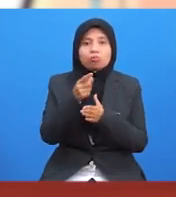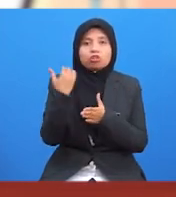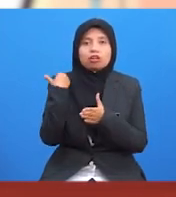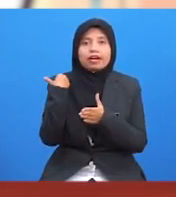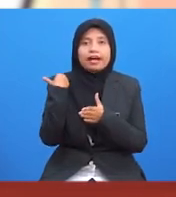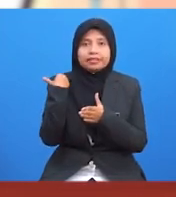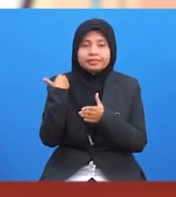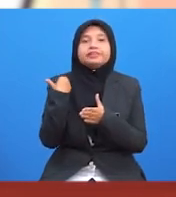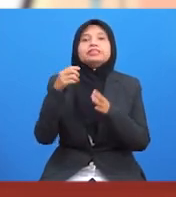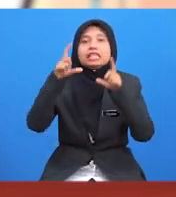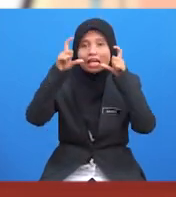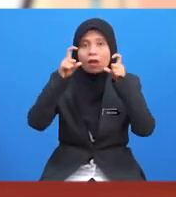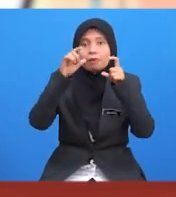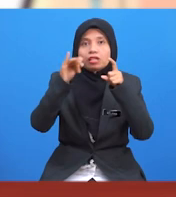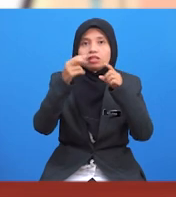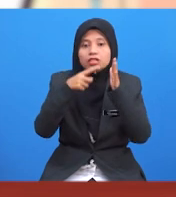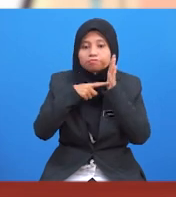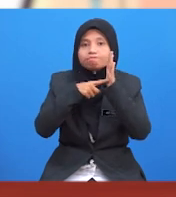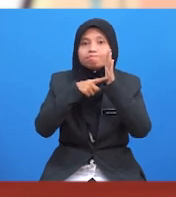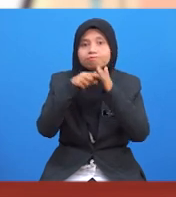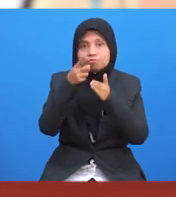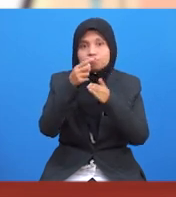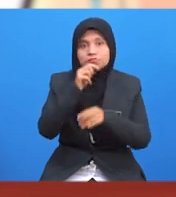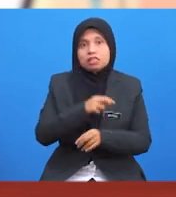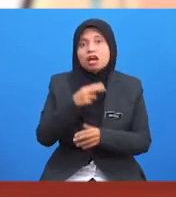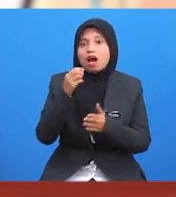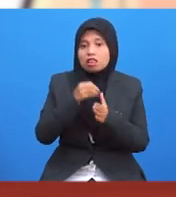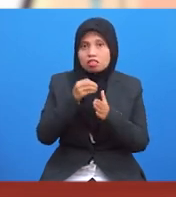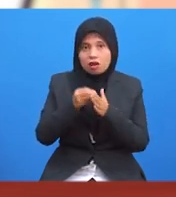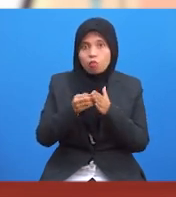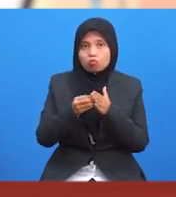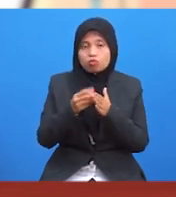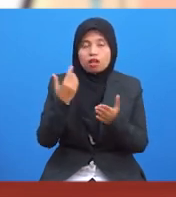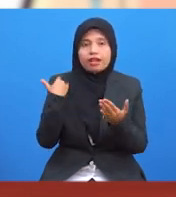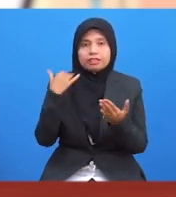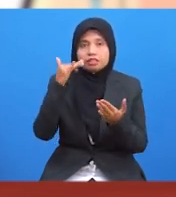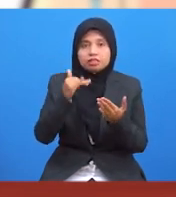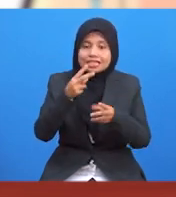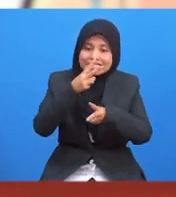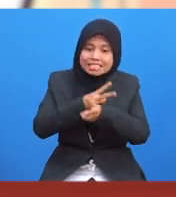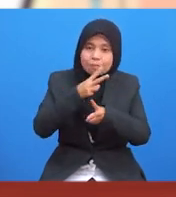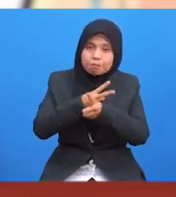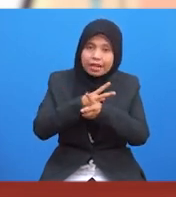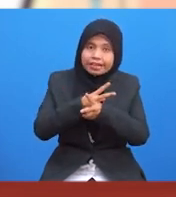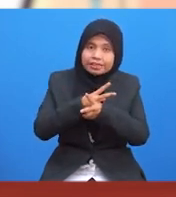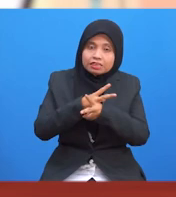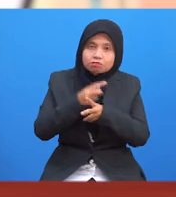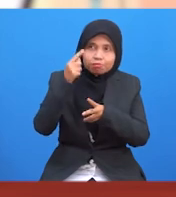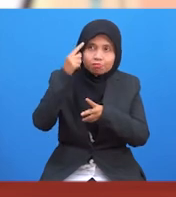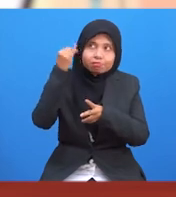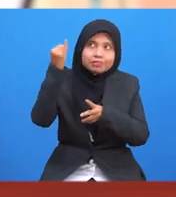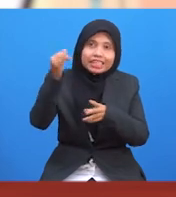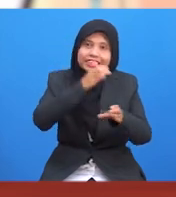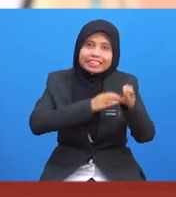memiliki salah satu kamera yang saya akan tunjukkan ini. Atau mungkin ada yang menyimpan impian untuk